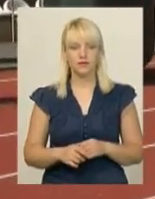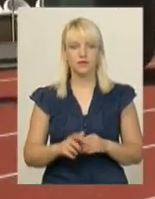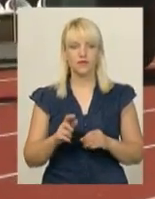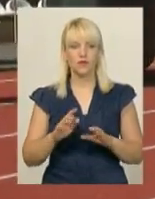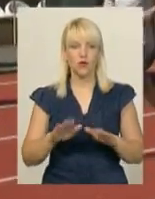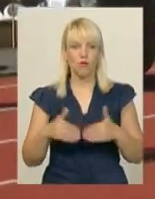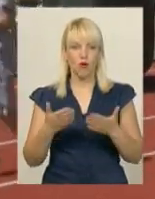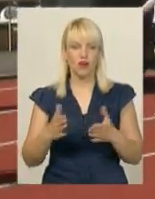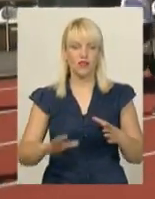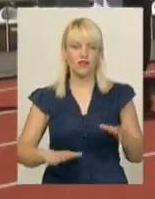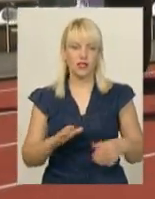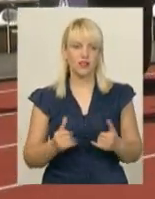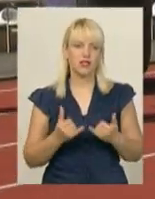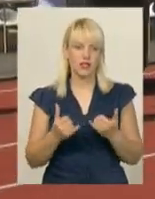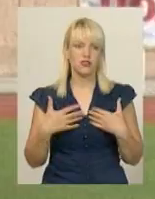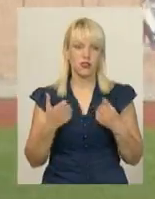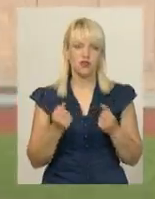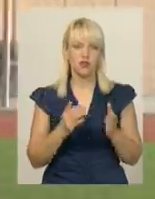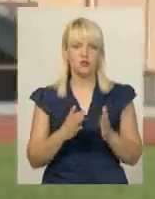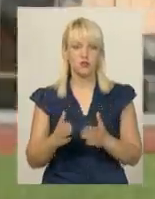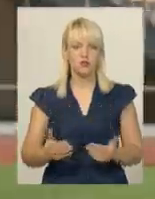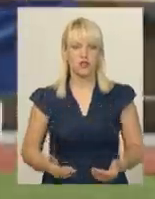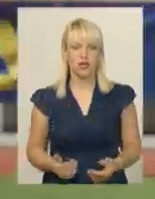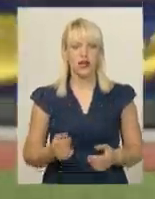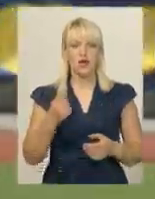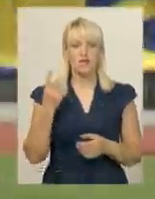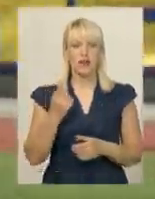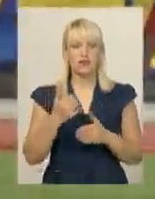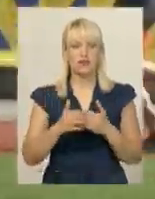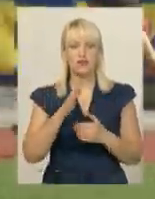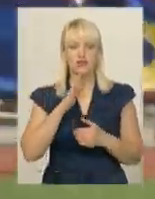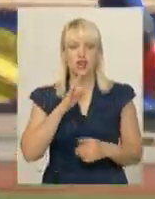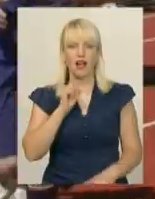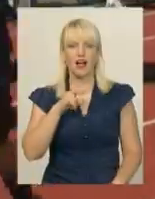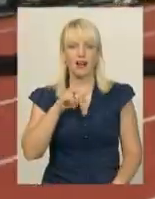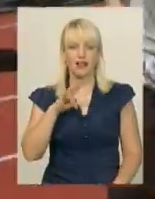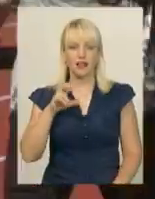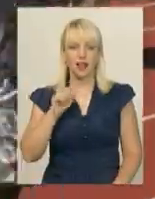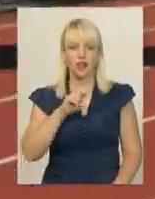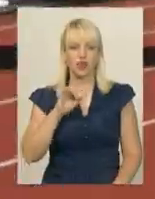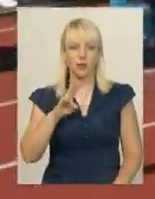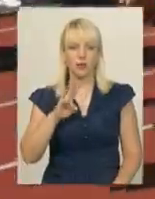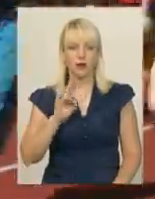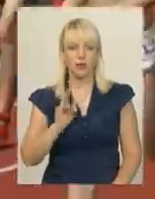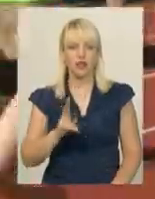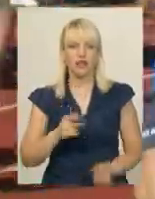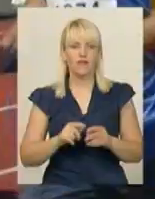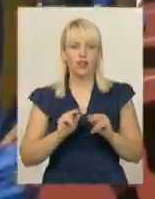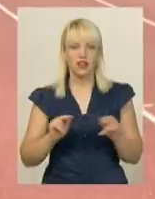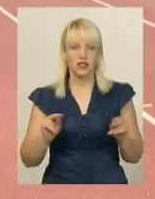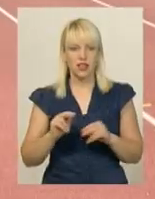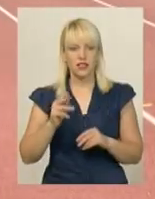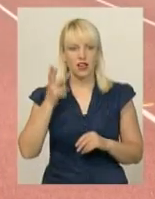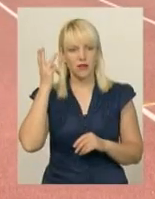тренер, а також для здорового способу життя. Першою серед дівчат стає Аліна Чопик, донька викладачки Хмельницького національного